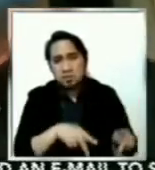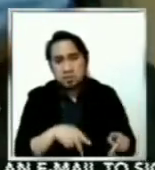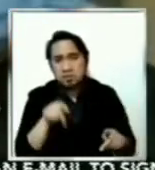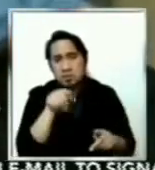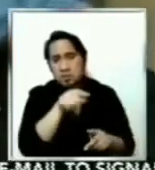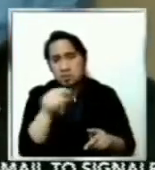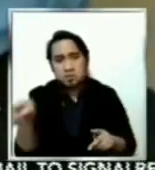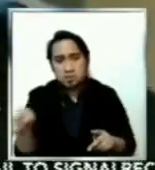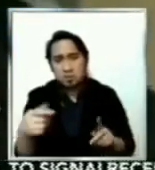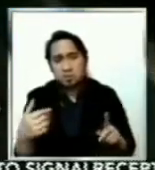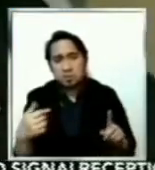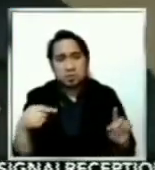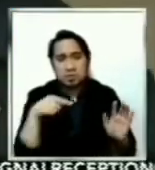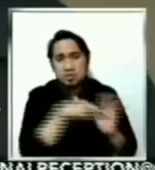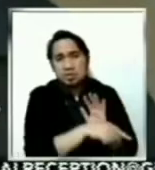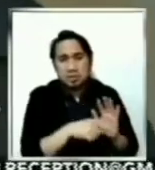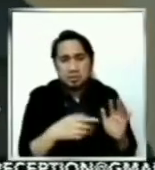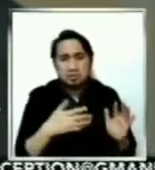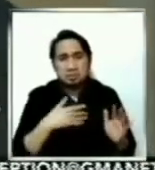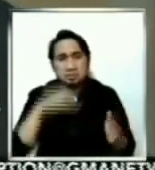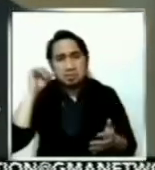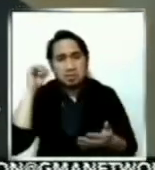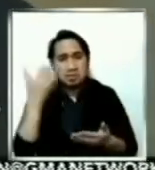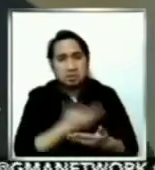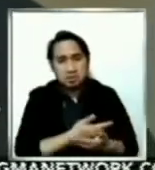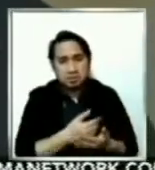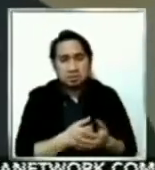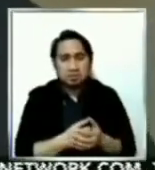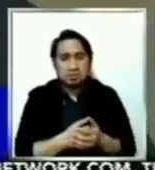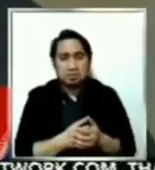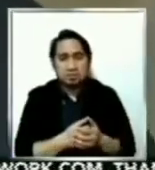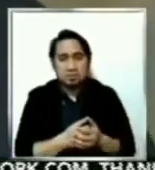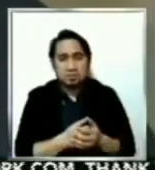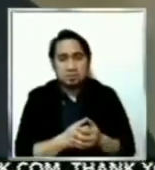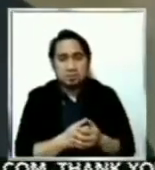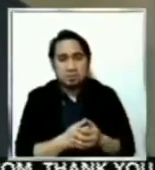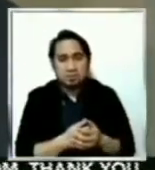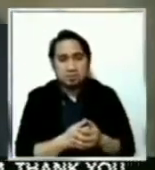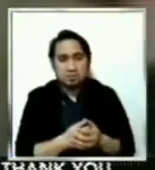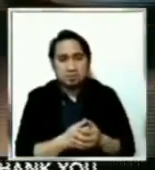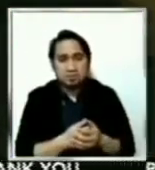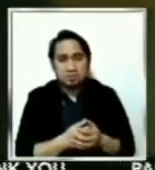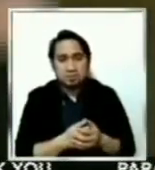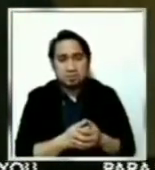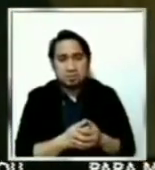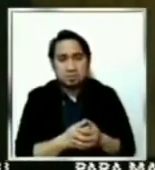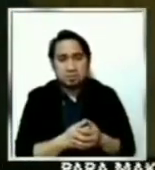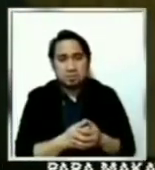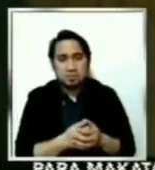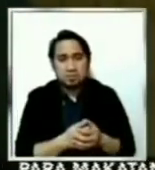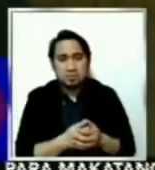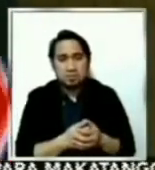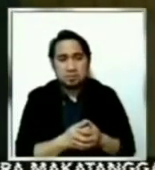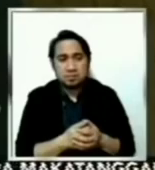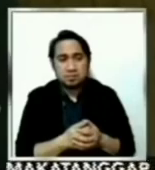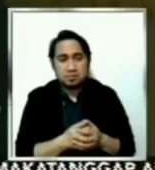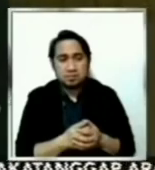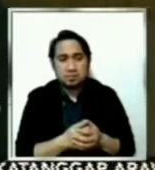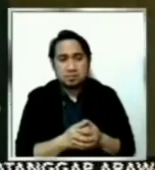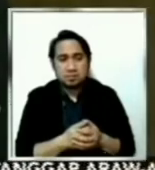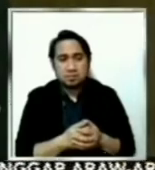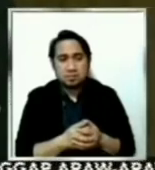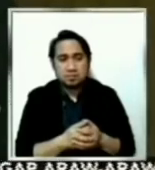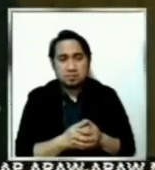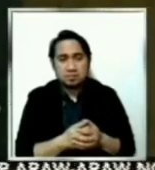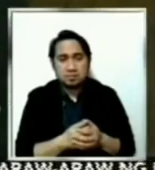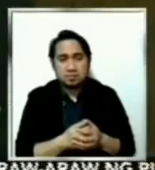pa. Tommy, malinaw, hindi ho ito natural death para ko sa inyo. No, hindi ho po yan. Hindi po natural death. Hindi po natural death.